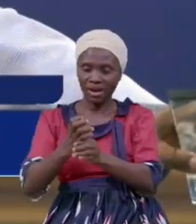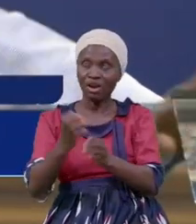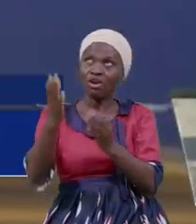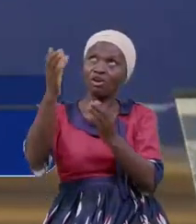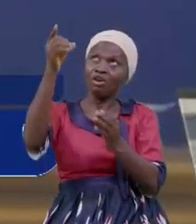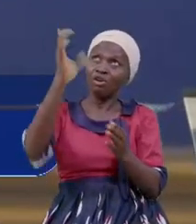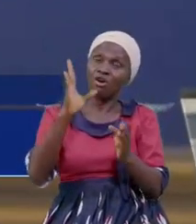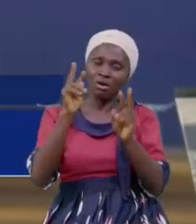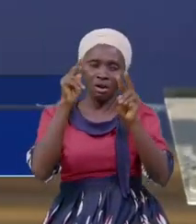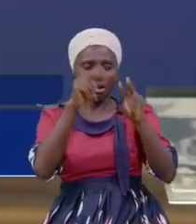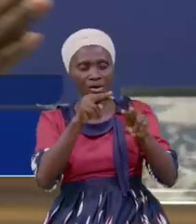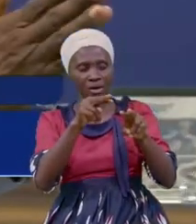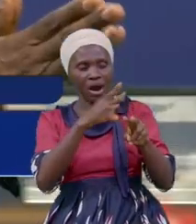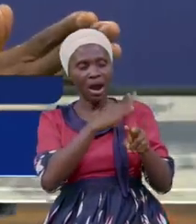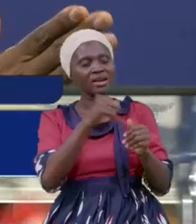était bon